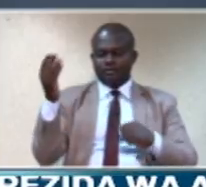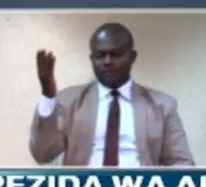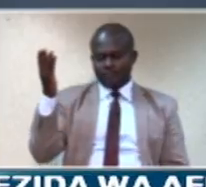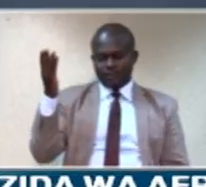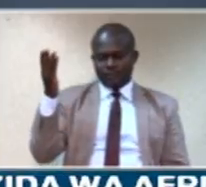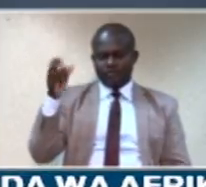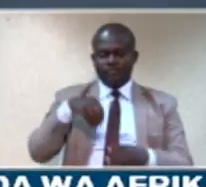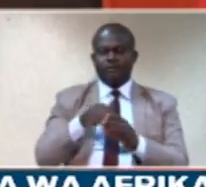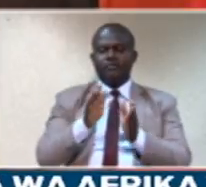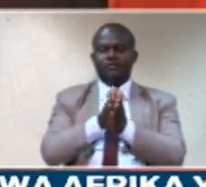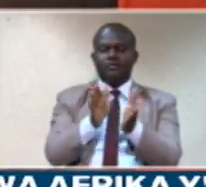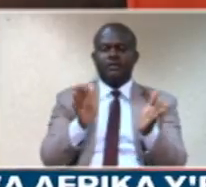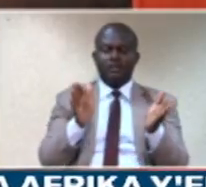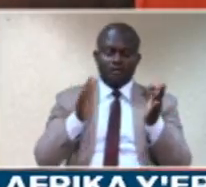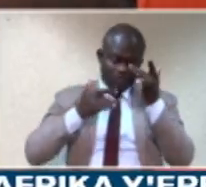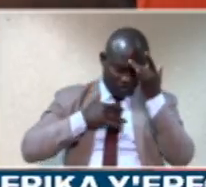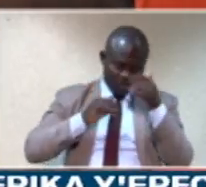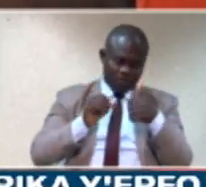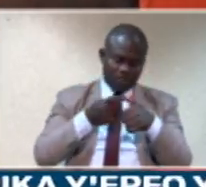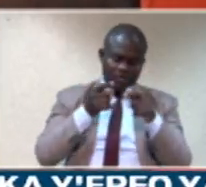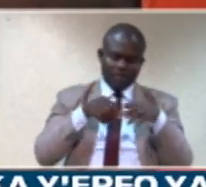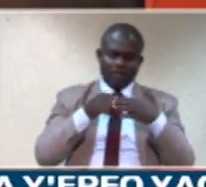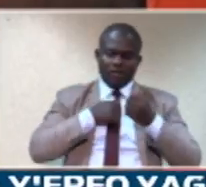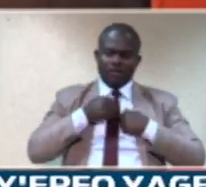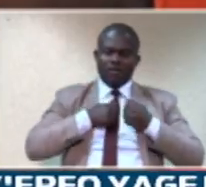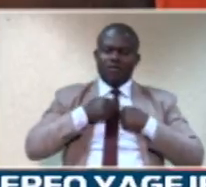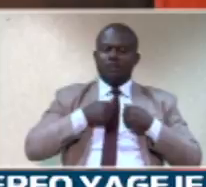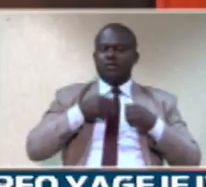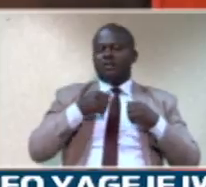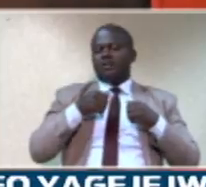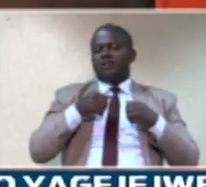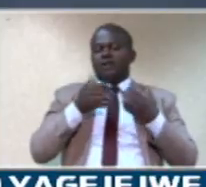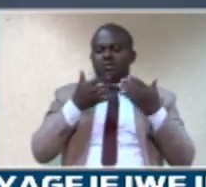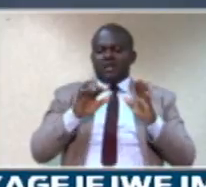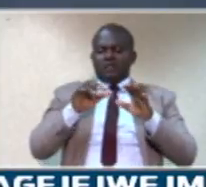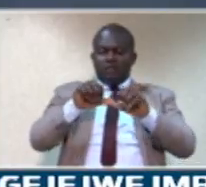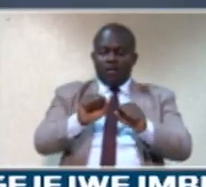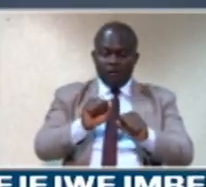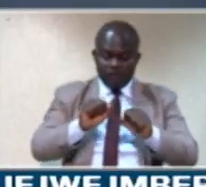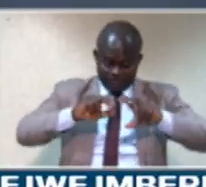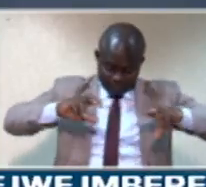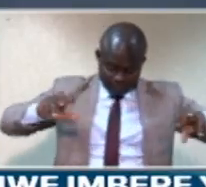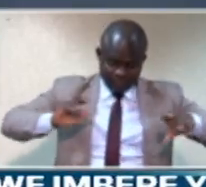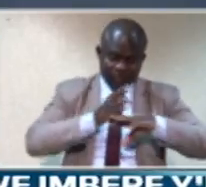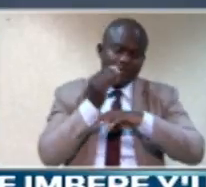4,477. Muri rusange kuva umurwayi wa mbere wa COVID-19 agaragaye mu Rwanda hamaze gufatwa ibipimo